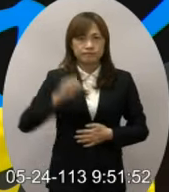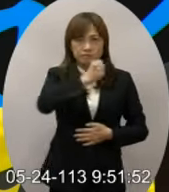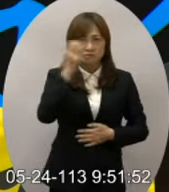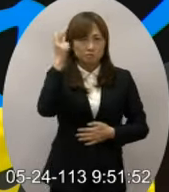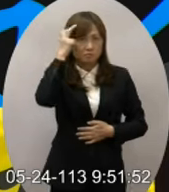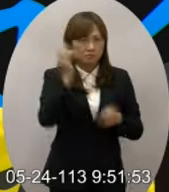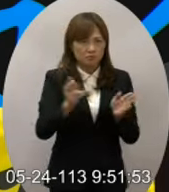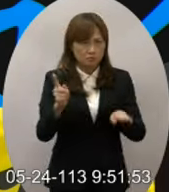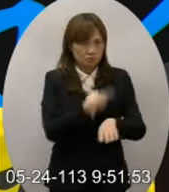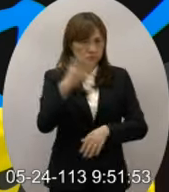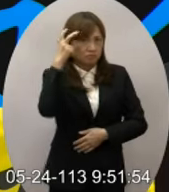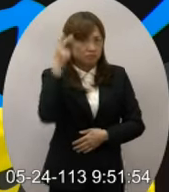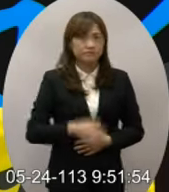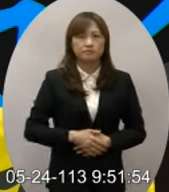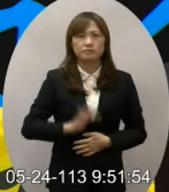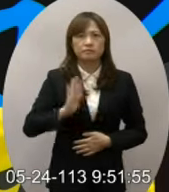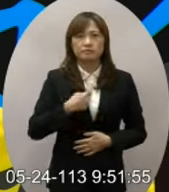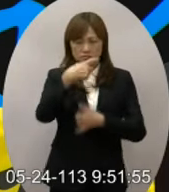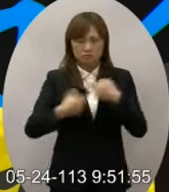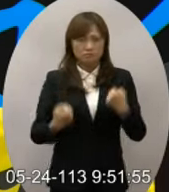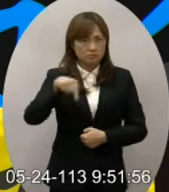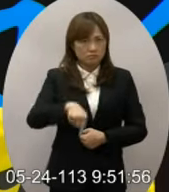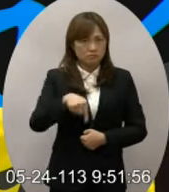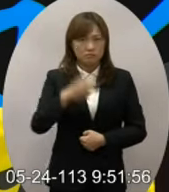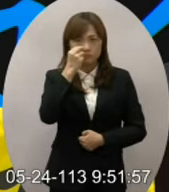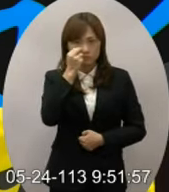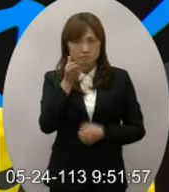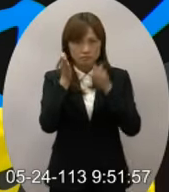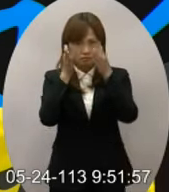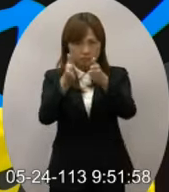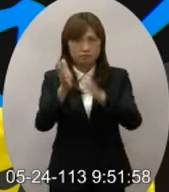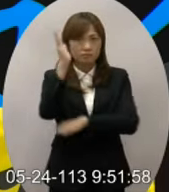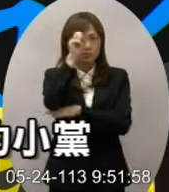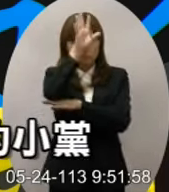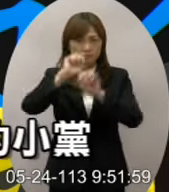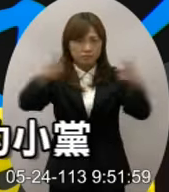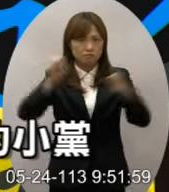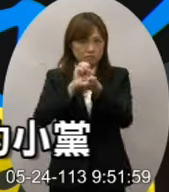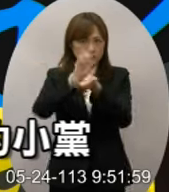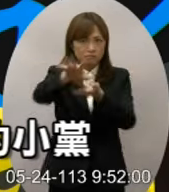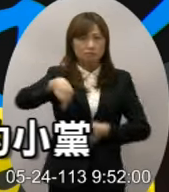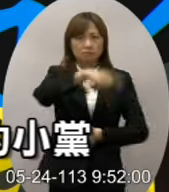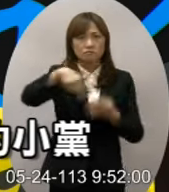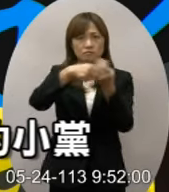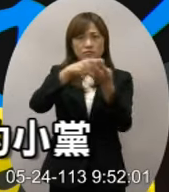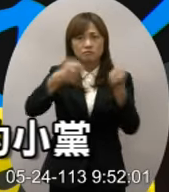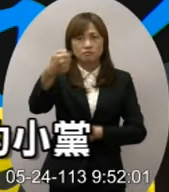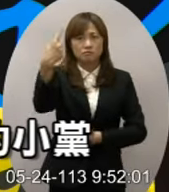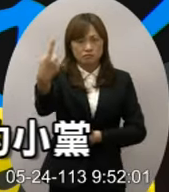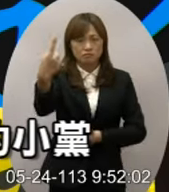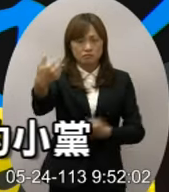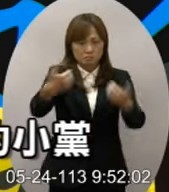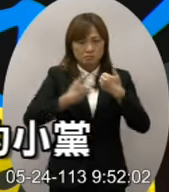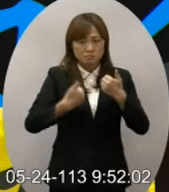持理性。但是我在这里特别要跟所有政党报告，你们51席不要欺负